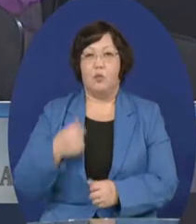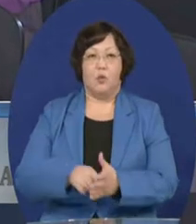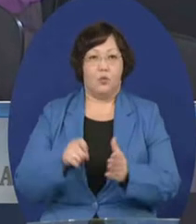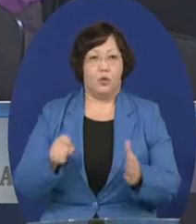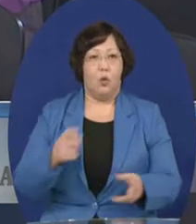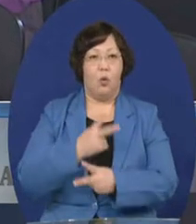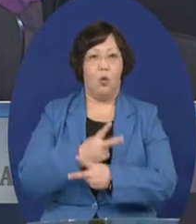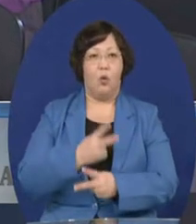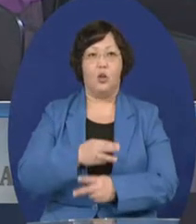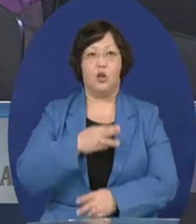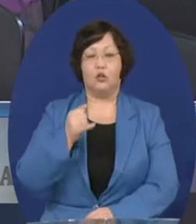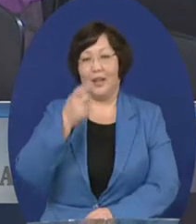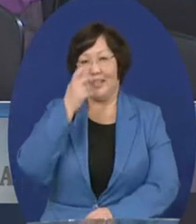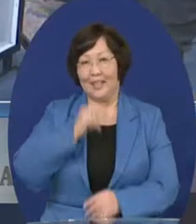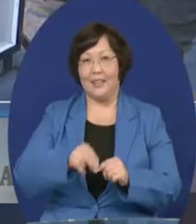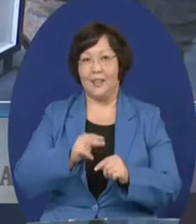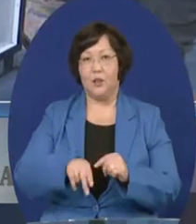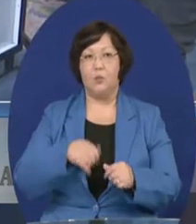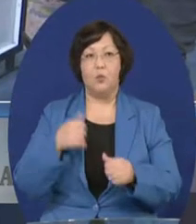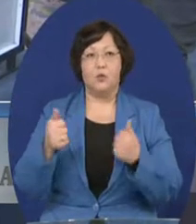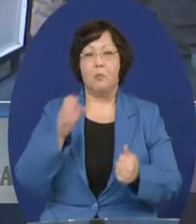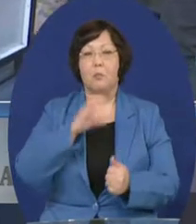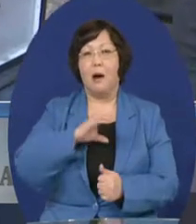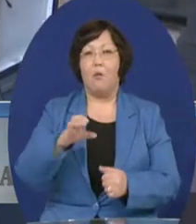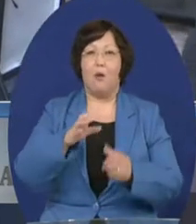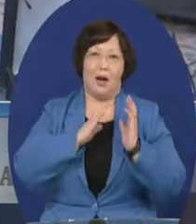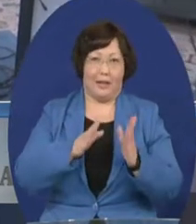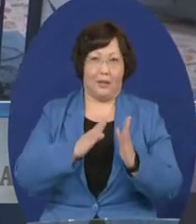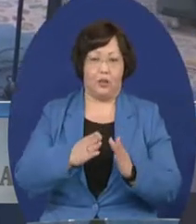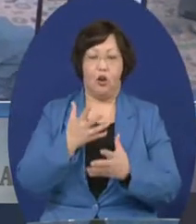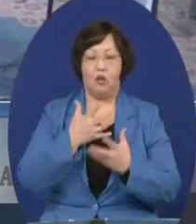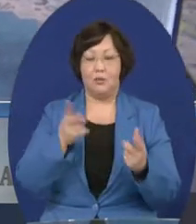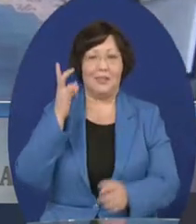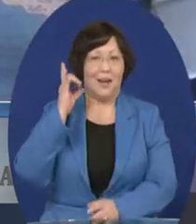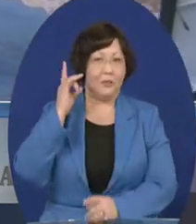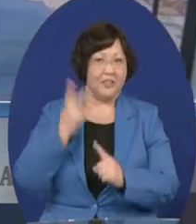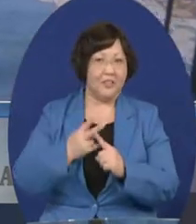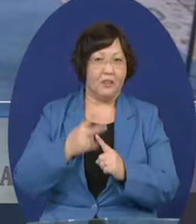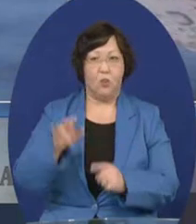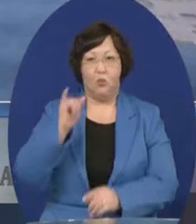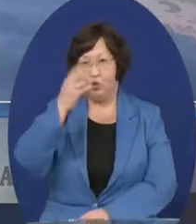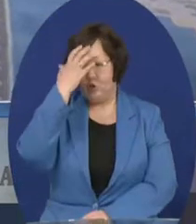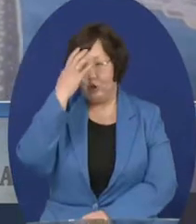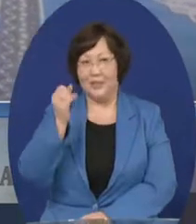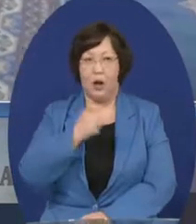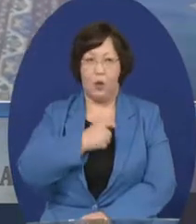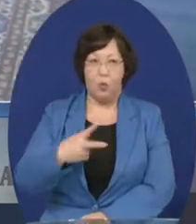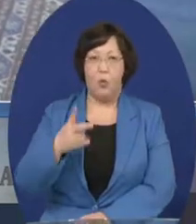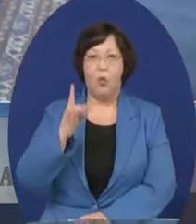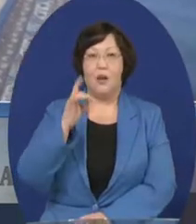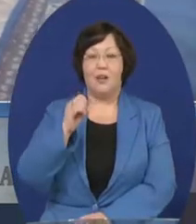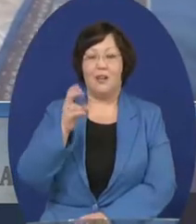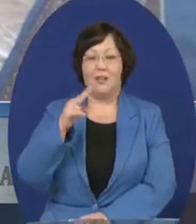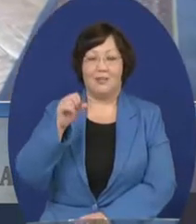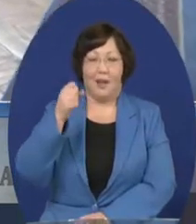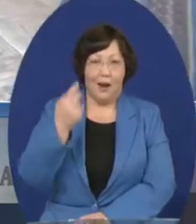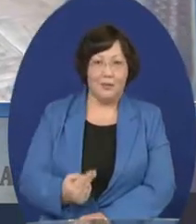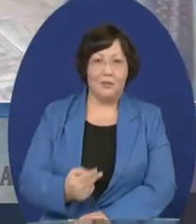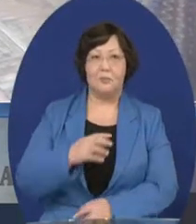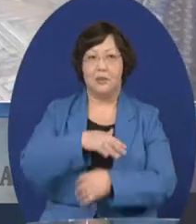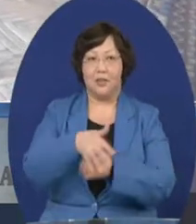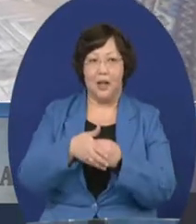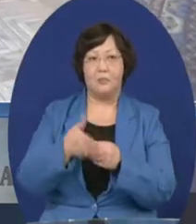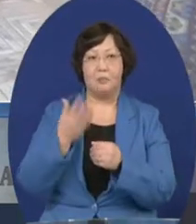хууль тогтоохолоод хяналт шалгалтын бусад байгууллагуудад хандаж, олон нийтийн радио телевизтэх улс төр, санхүү, редакцийн хараат нөхцөл байдлын